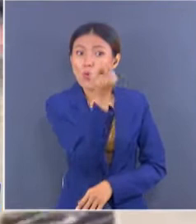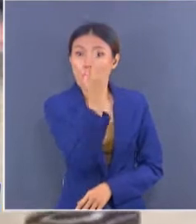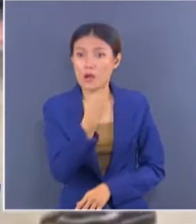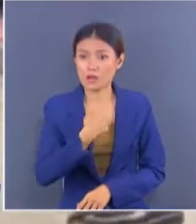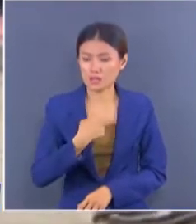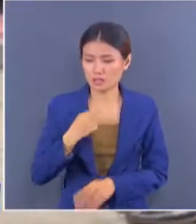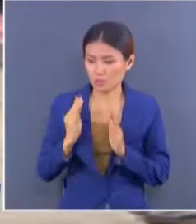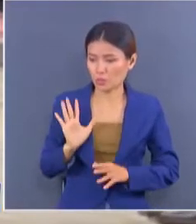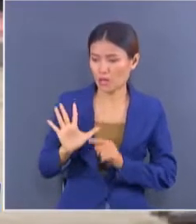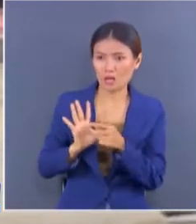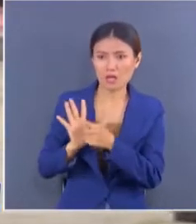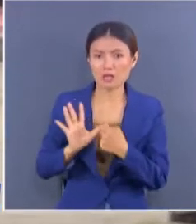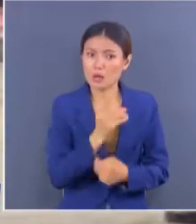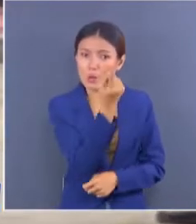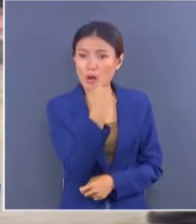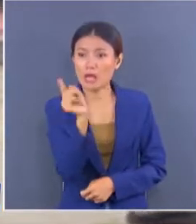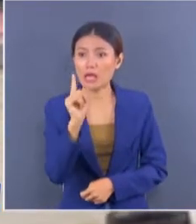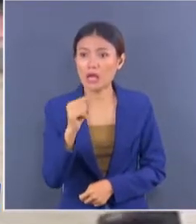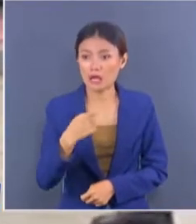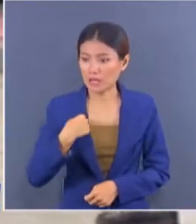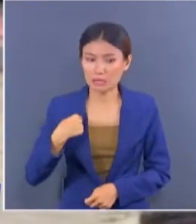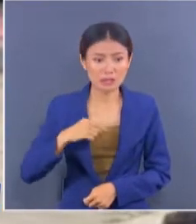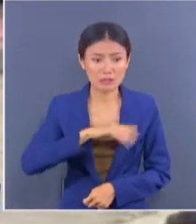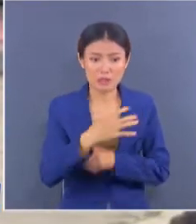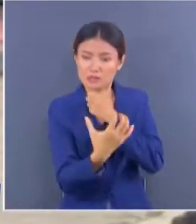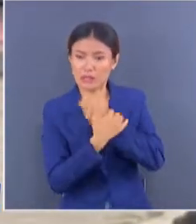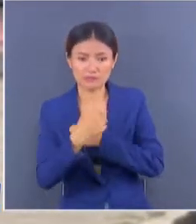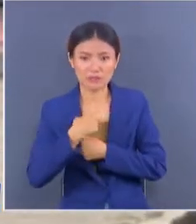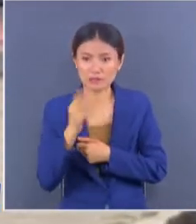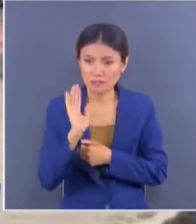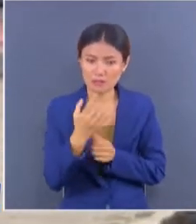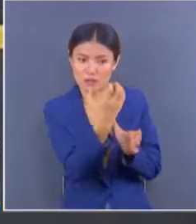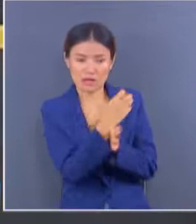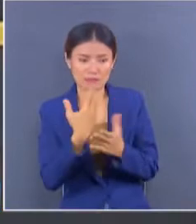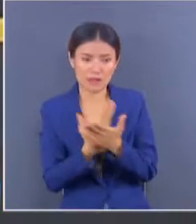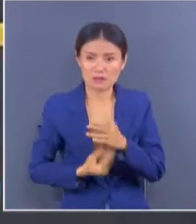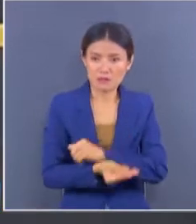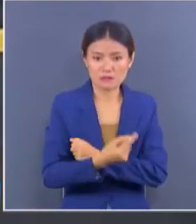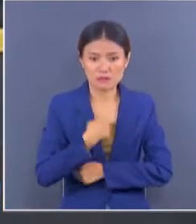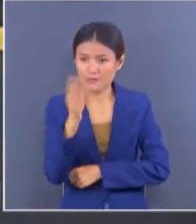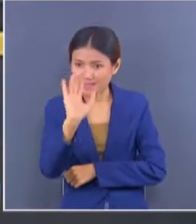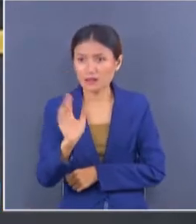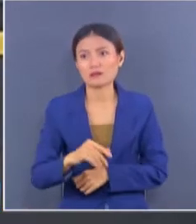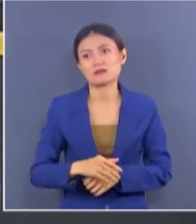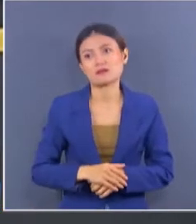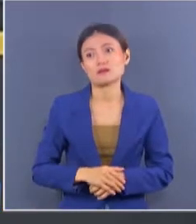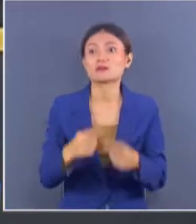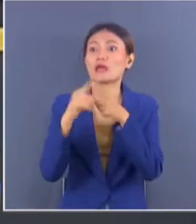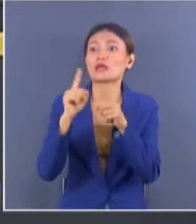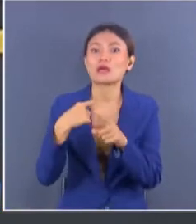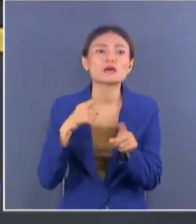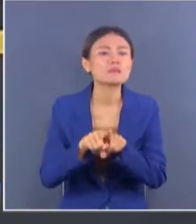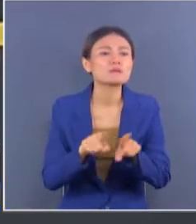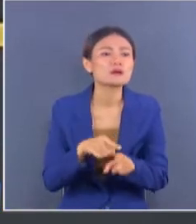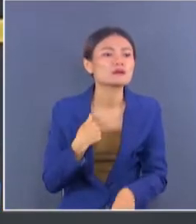ดนอุ้มหรอกแต่ไปเดินสายโกงเงินบ่อนก็คือคุณสันทน า ประยุรรัตน์อดีตตำรวจสันติบ